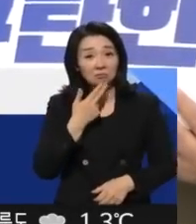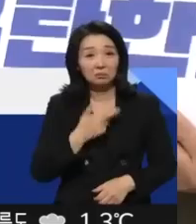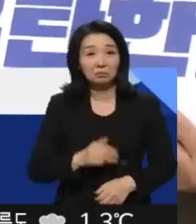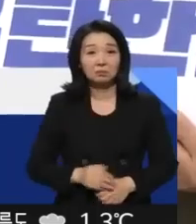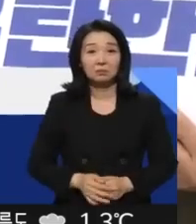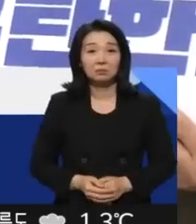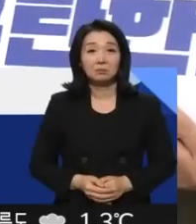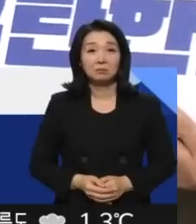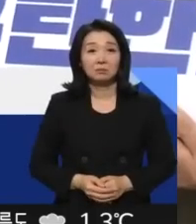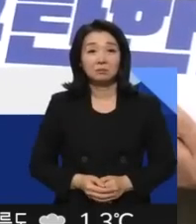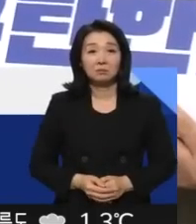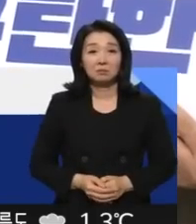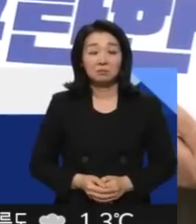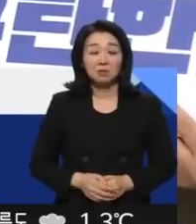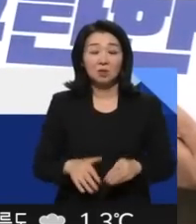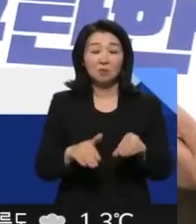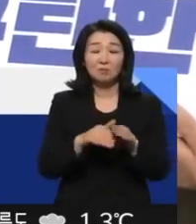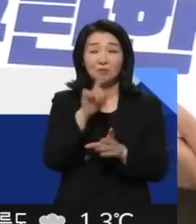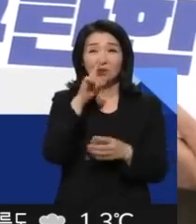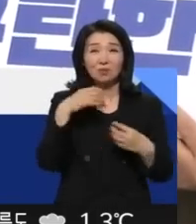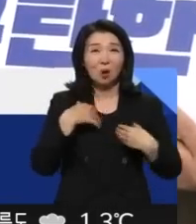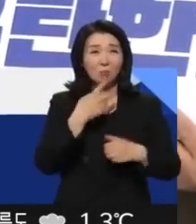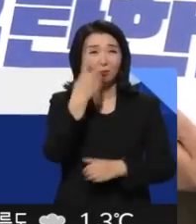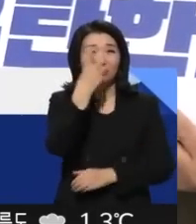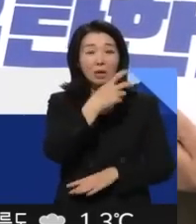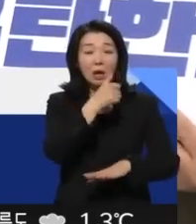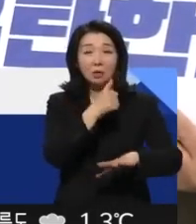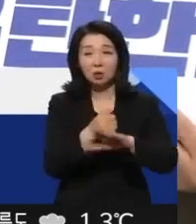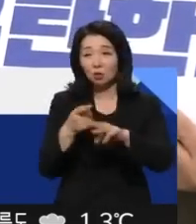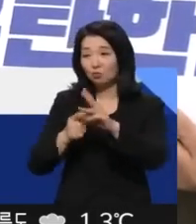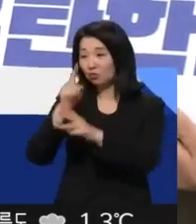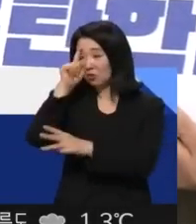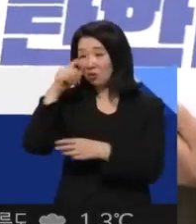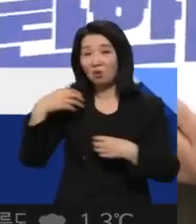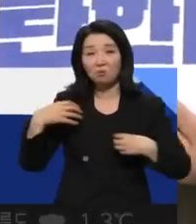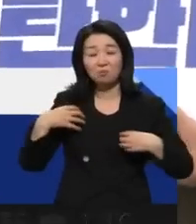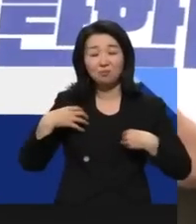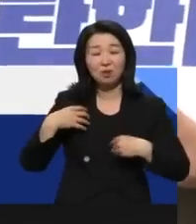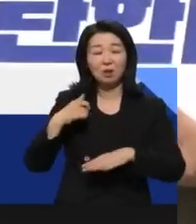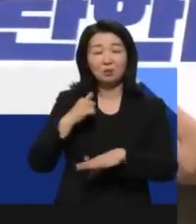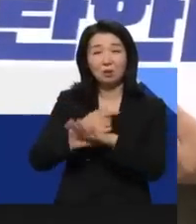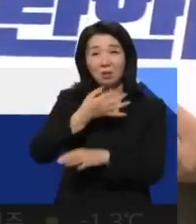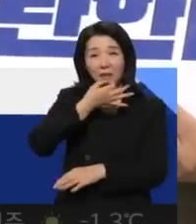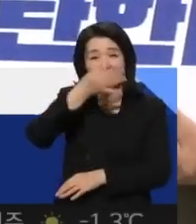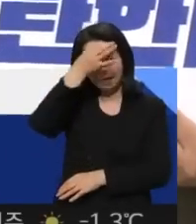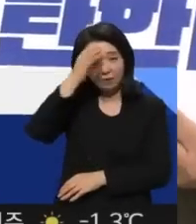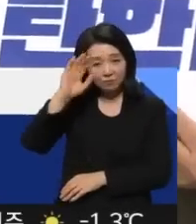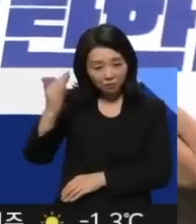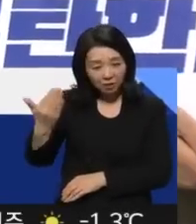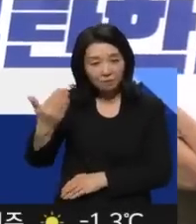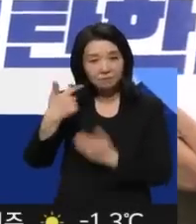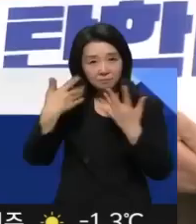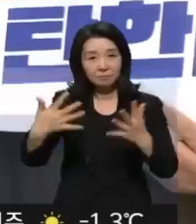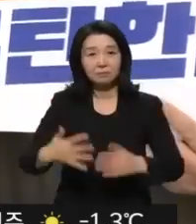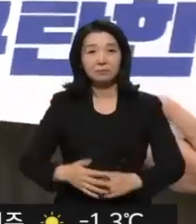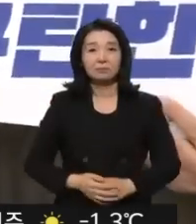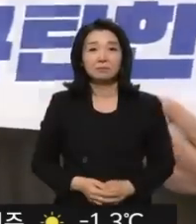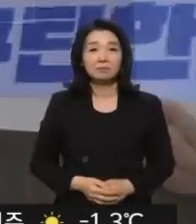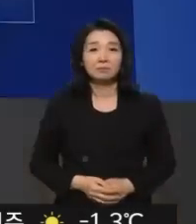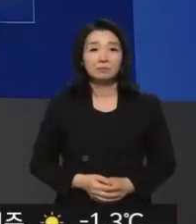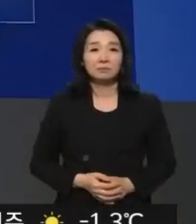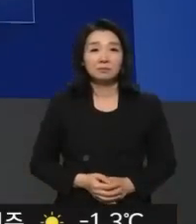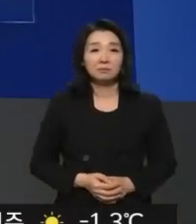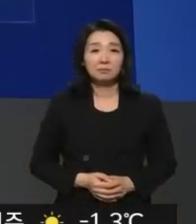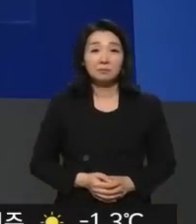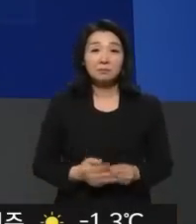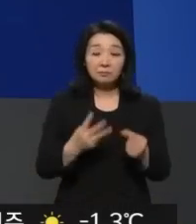있다. 전 정부 겨냥한 수사는 결국 윤석열 정부의 부메랑으로 돌아올 것이 분명하다.